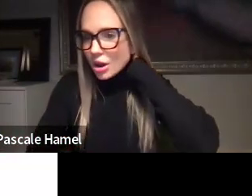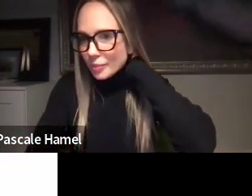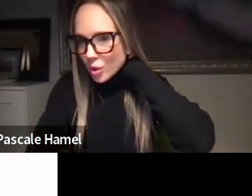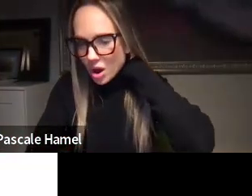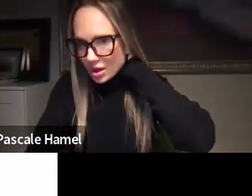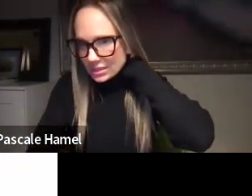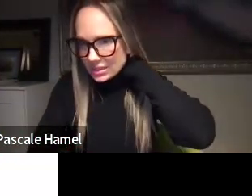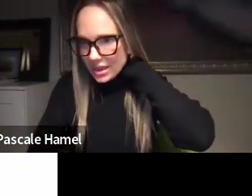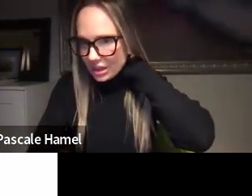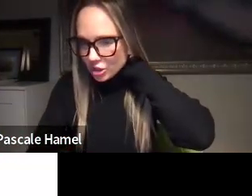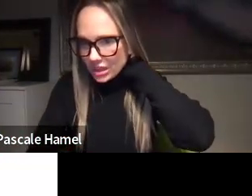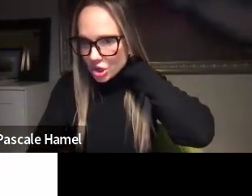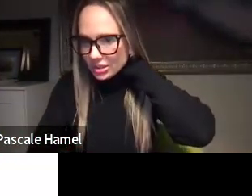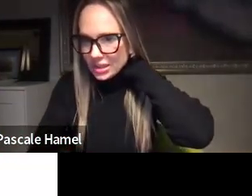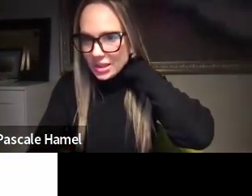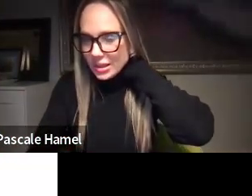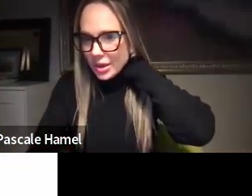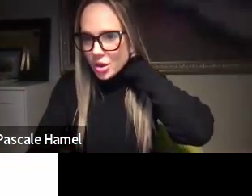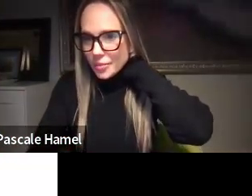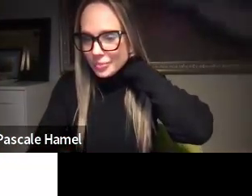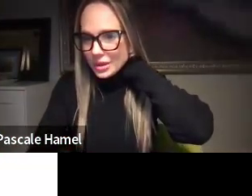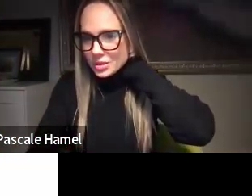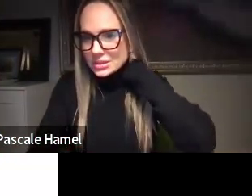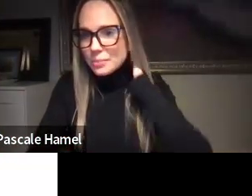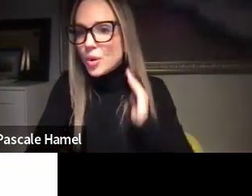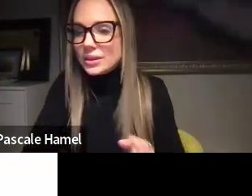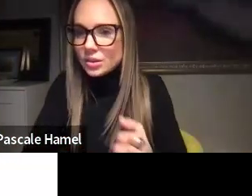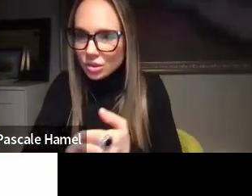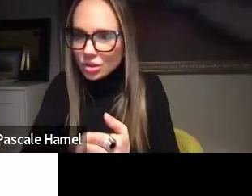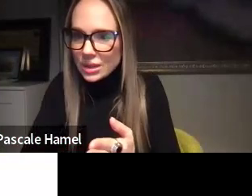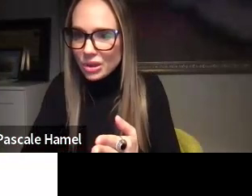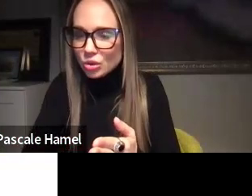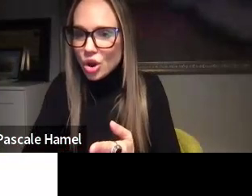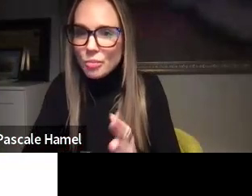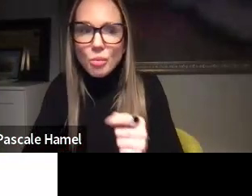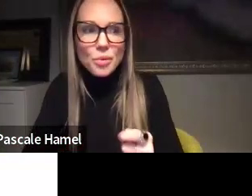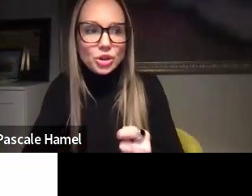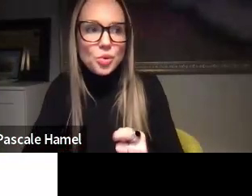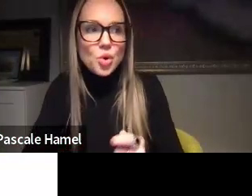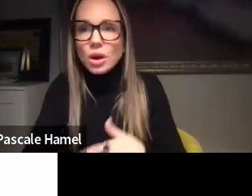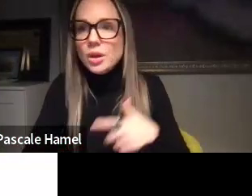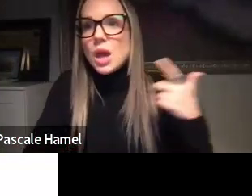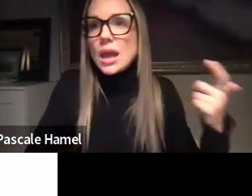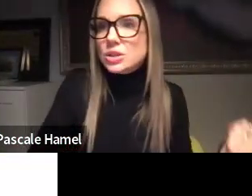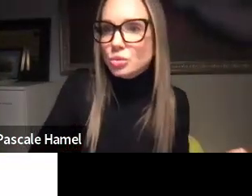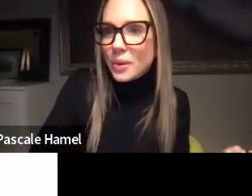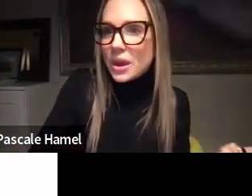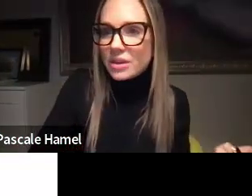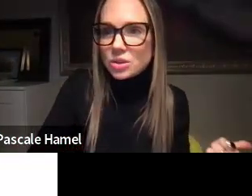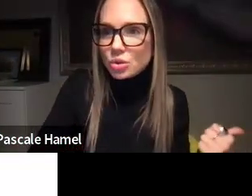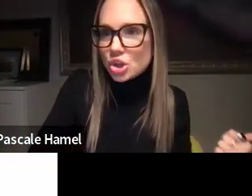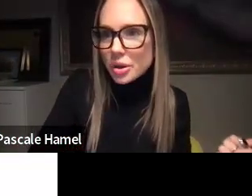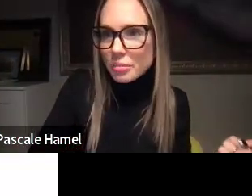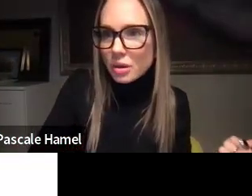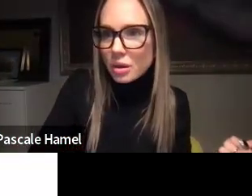OK? La robe noire ici avec le décolleté, euh, ça peut être une robe qu'on porte pour aller